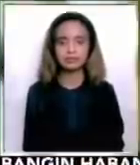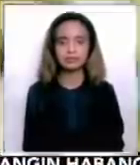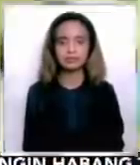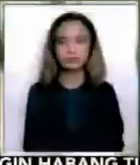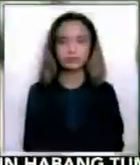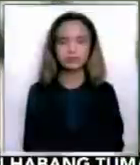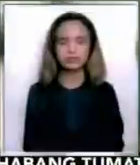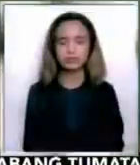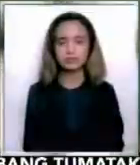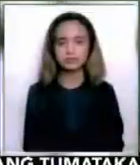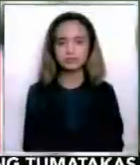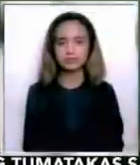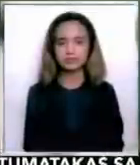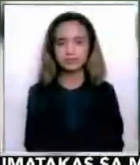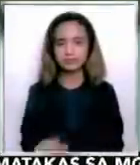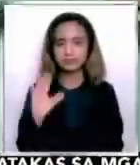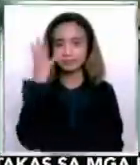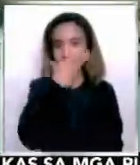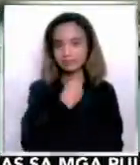Presenting Jackie,